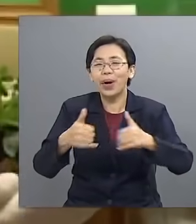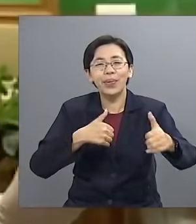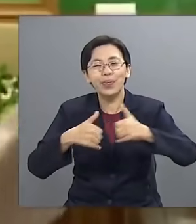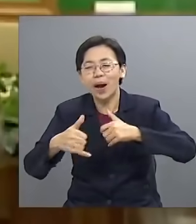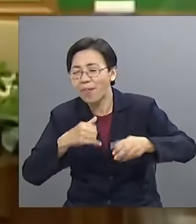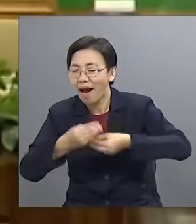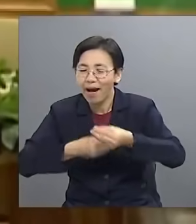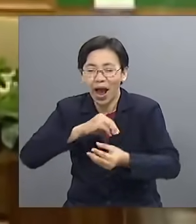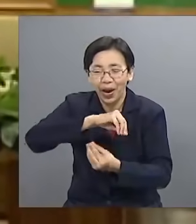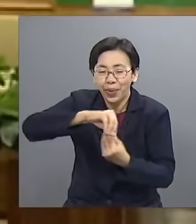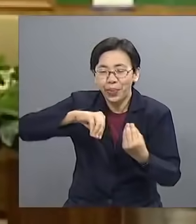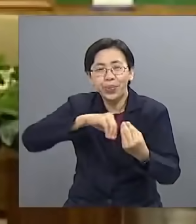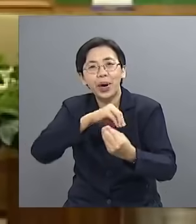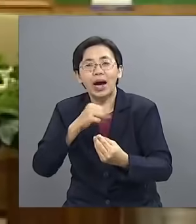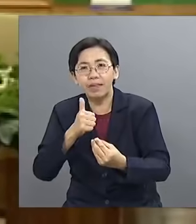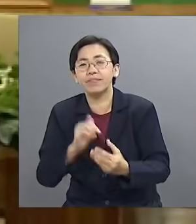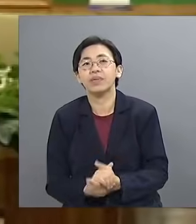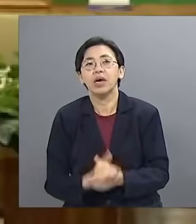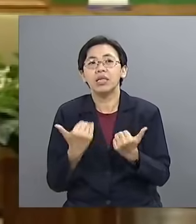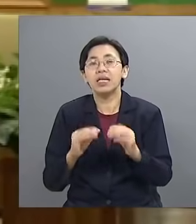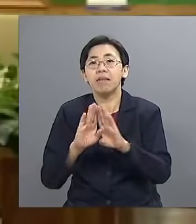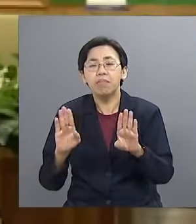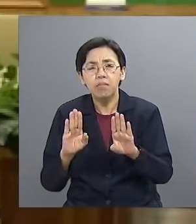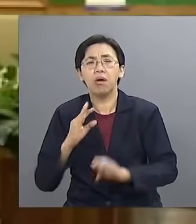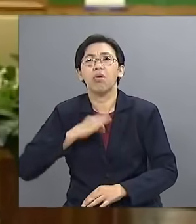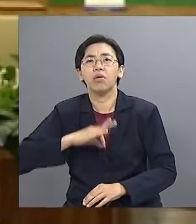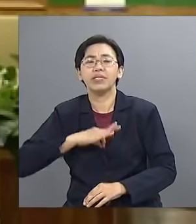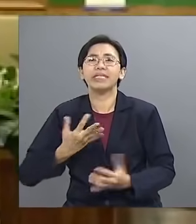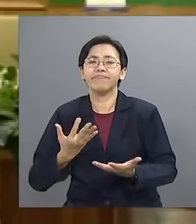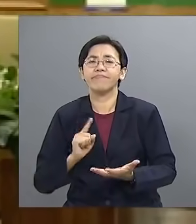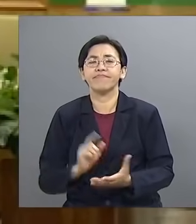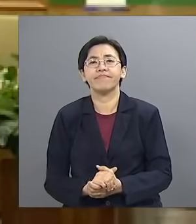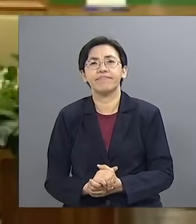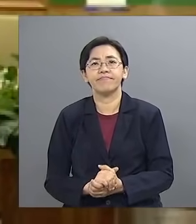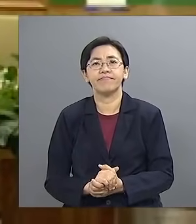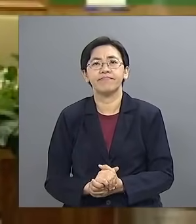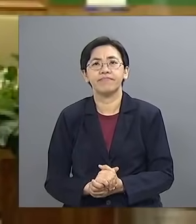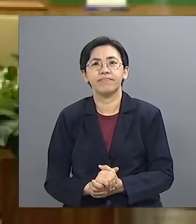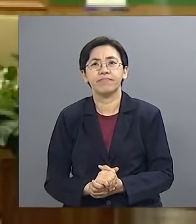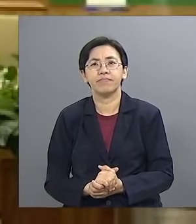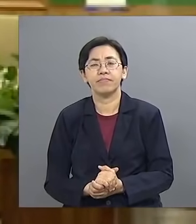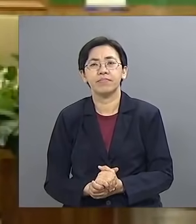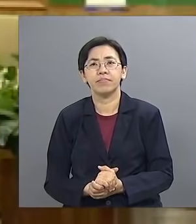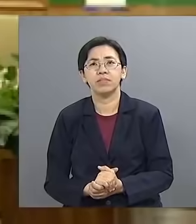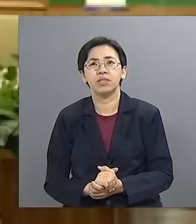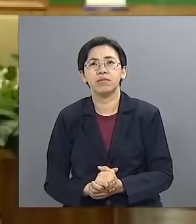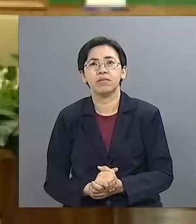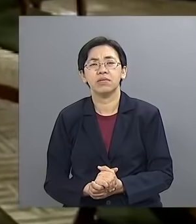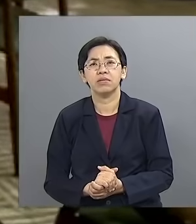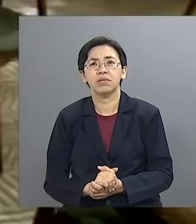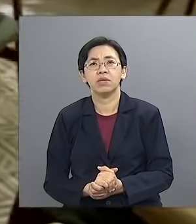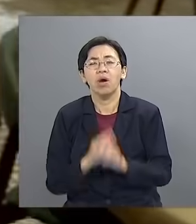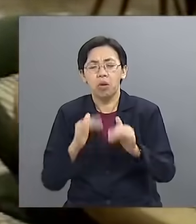แรกใช่ไหมครับแล้วพอเปิดมาแล้วปุ๊บเราดีขึ้นพอเจอแบบนี้รู้สึกว่าลูกค้าน้อยลงมากเล